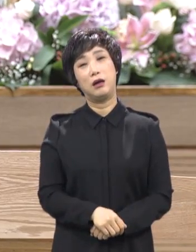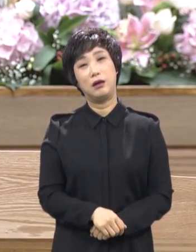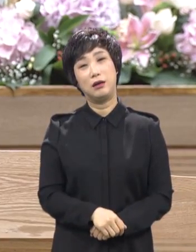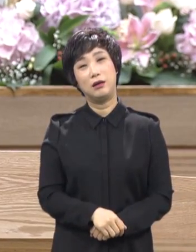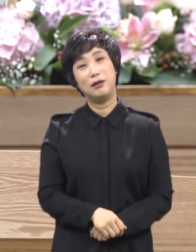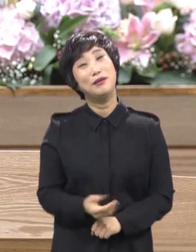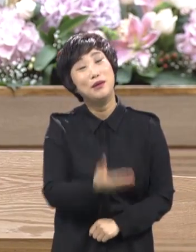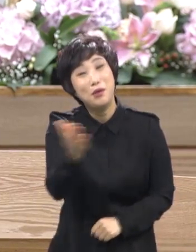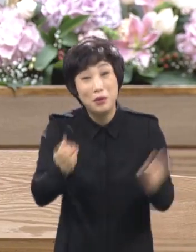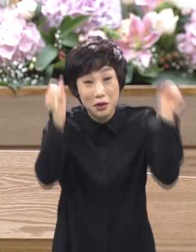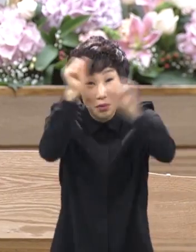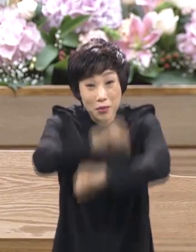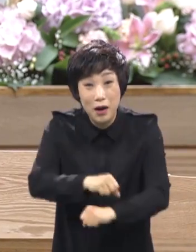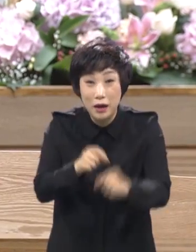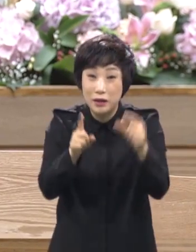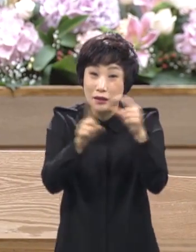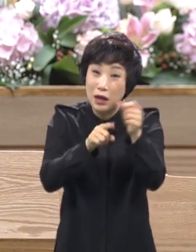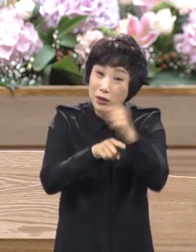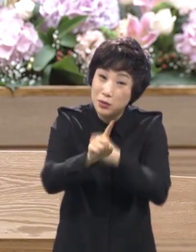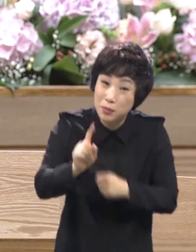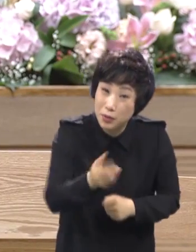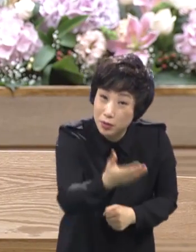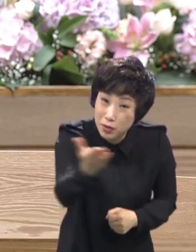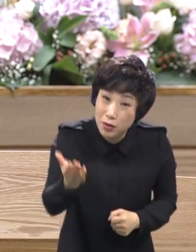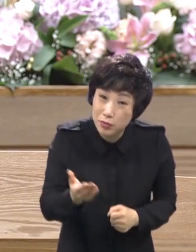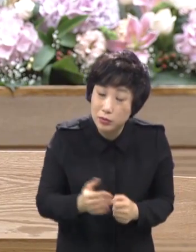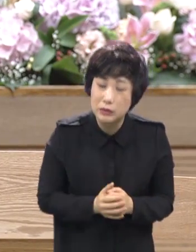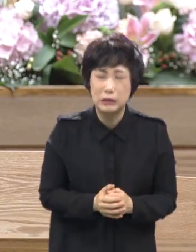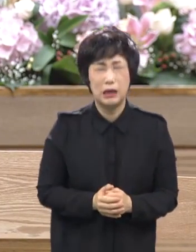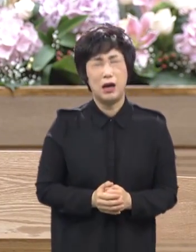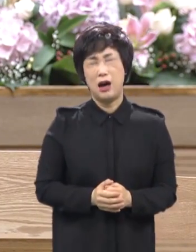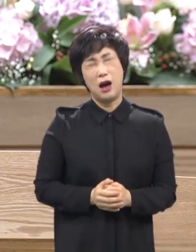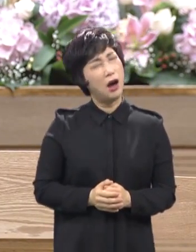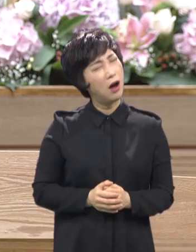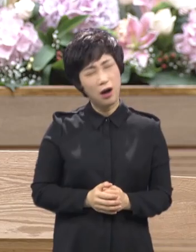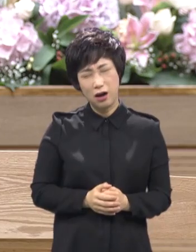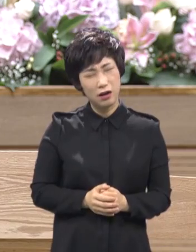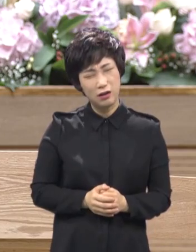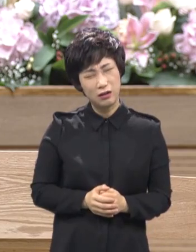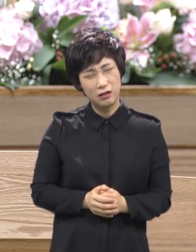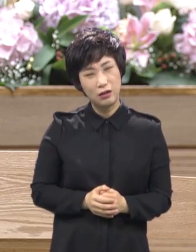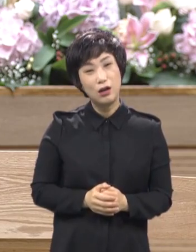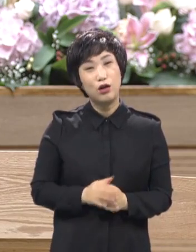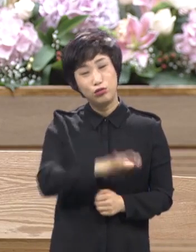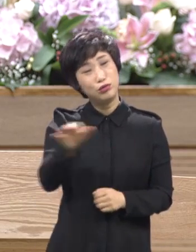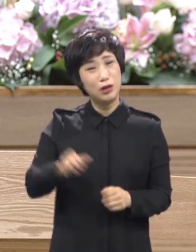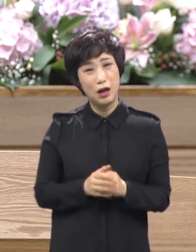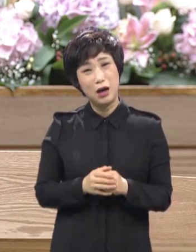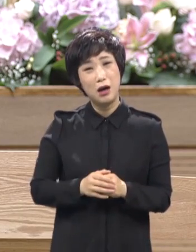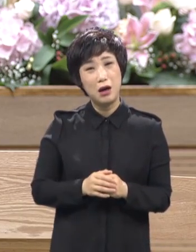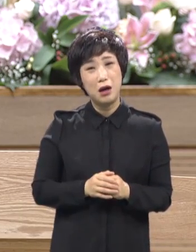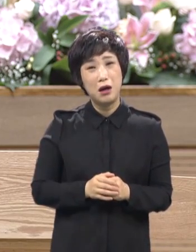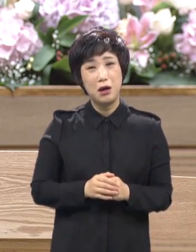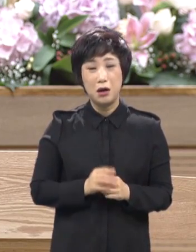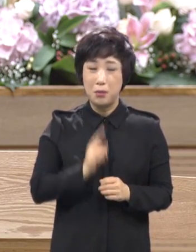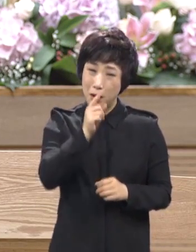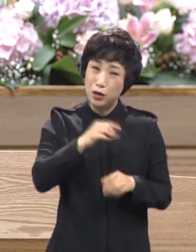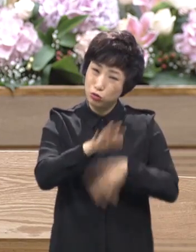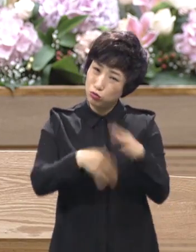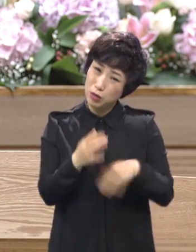이 멸망이라고 하는 말은 사람의 입으로 편안하게 멸망이란 말을 하는데,